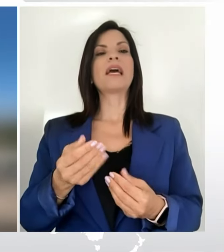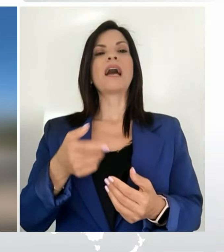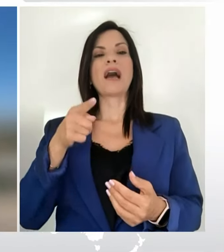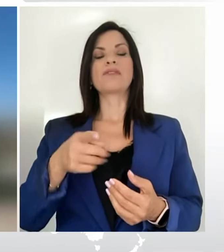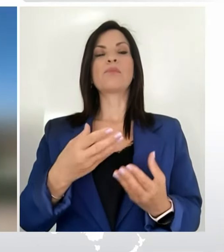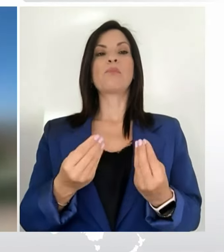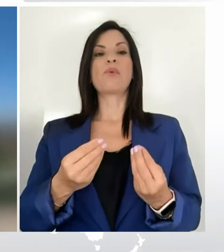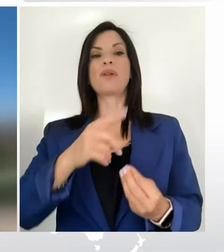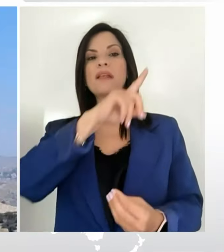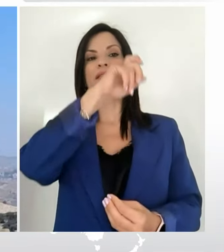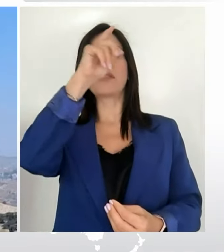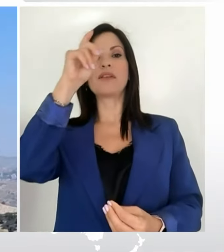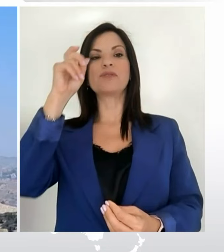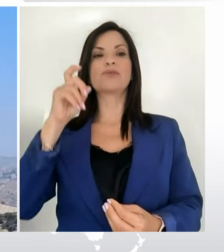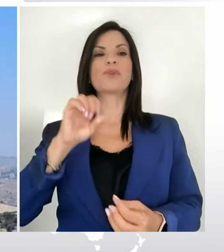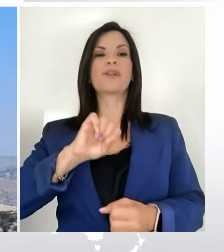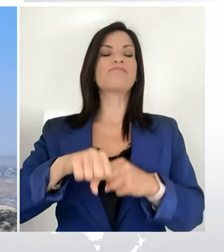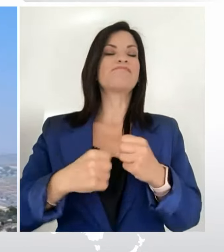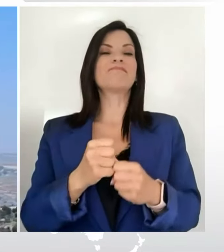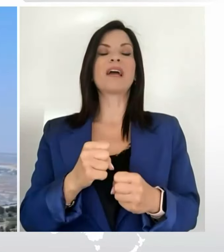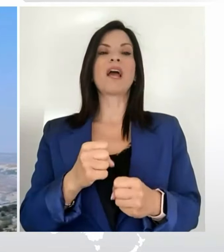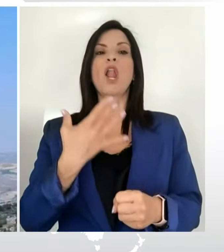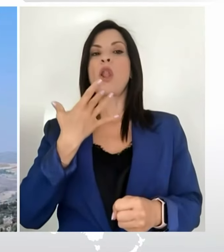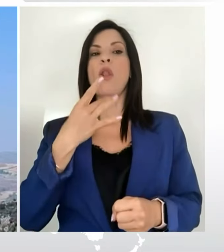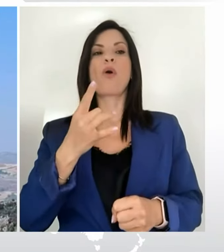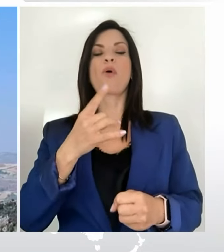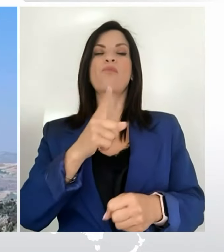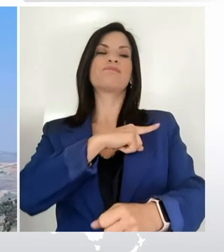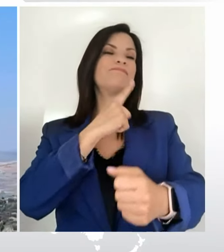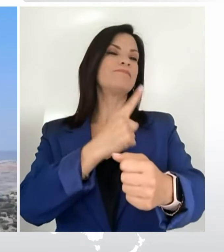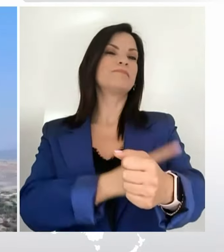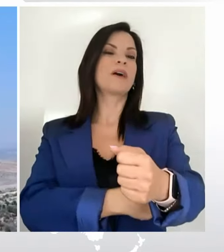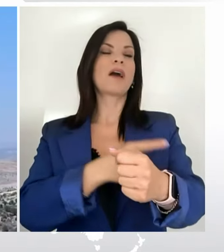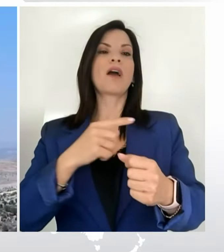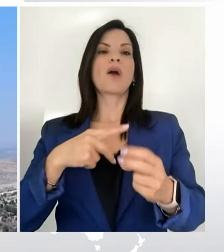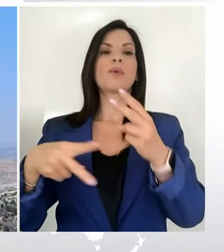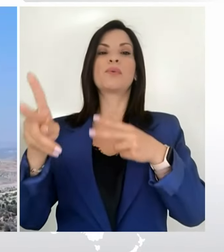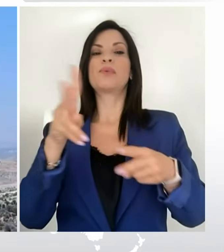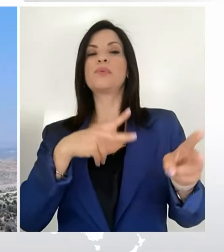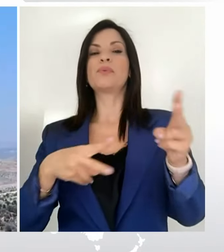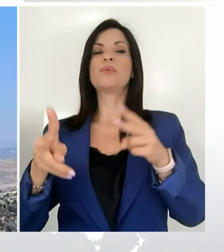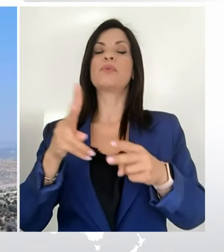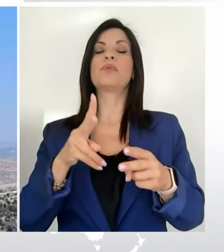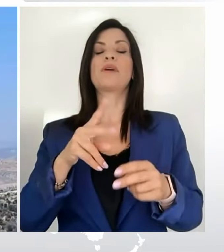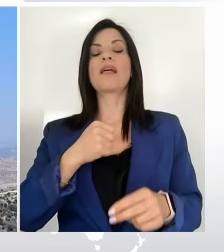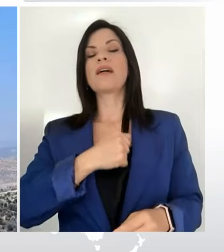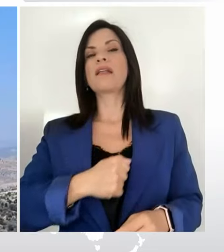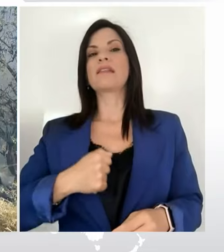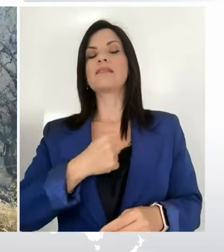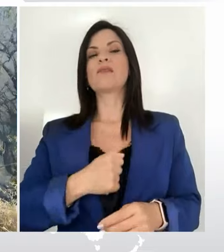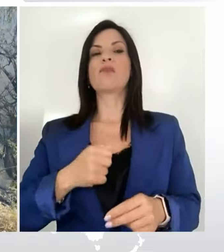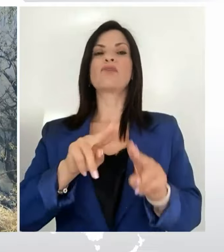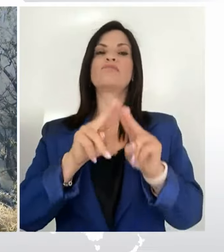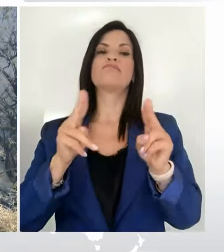πολύ δύσκολη μάχη. Οι ισχυροί άνεμοι δεν βοηθούν καθόλου τα πράγματα. Υποστατικά και ζώα παραδόθηκαν στις φλόγες